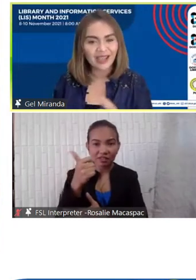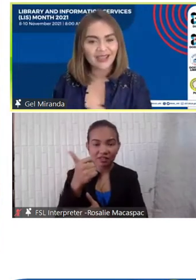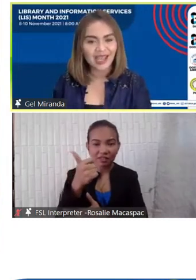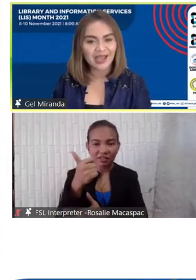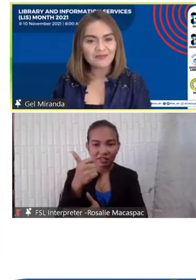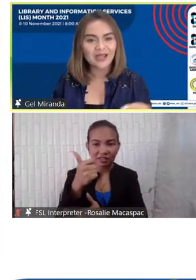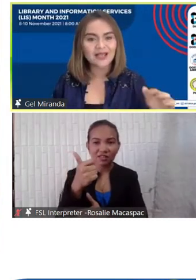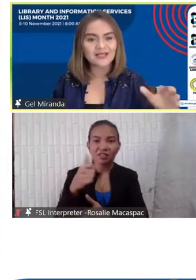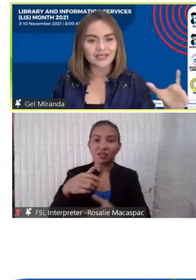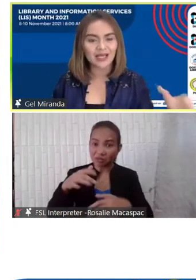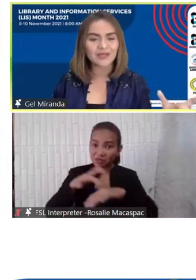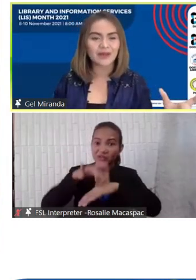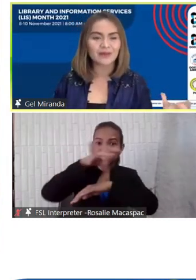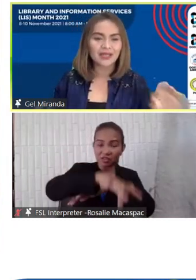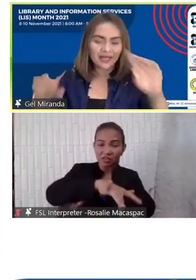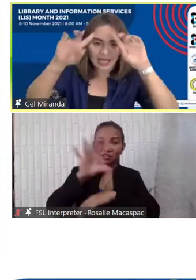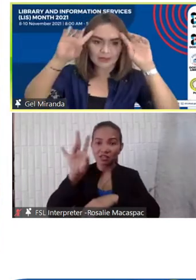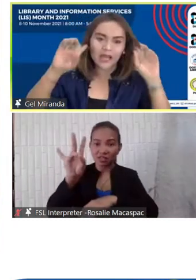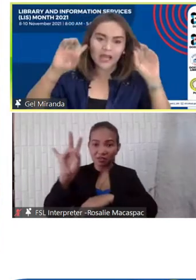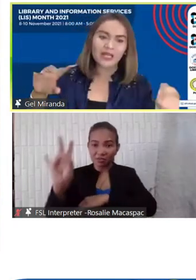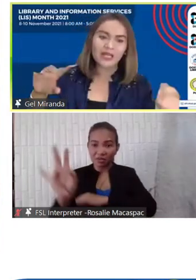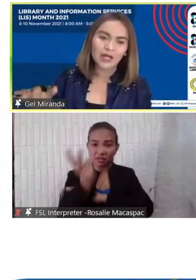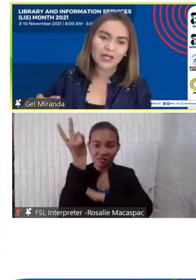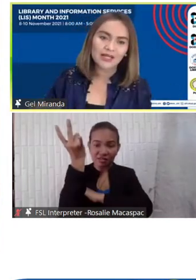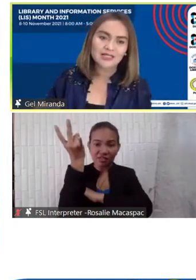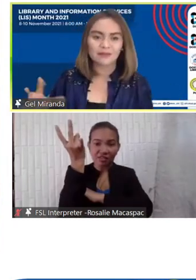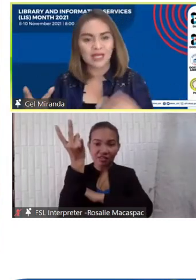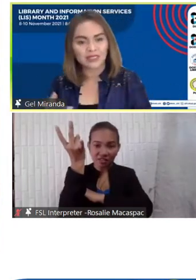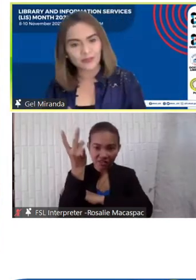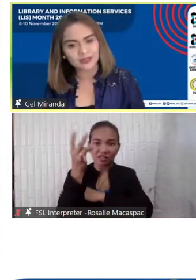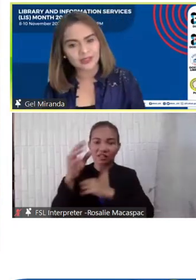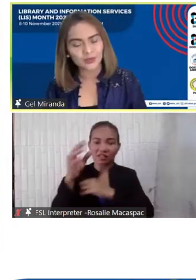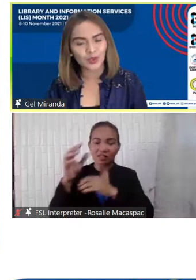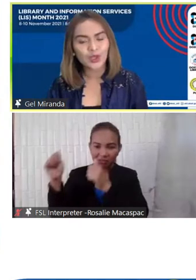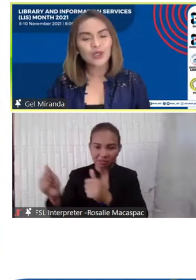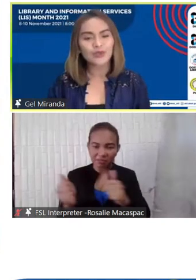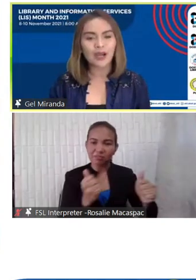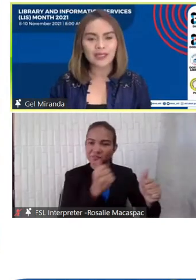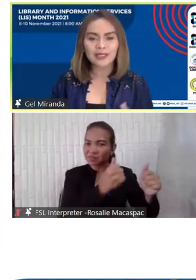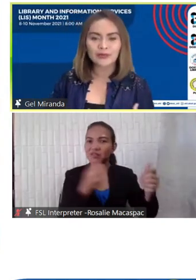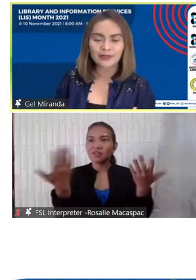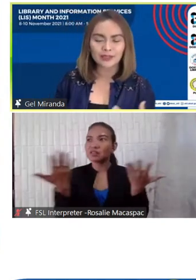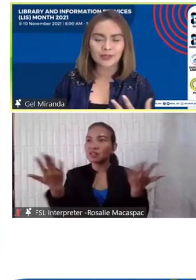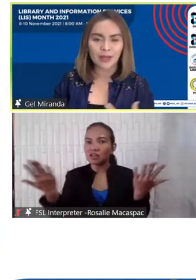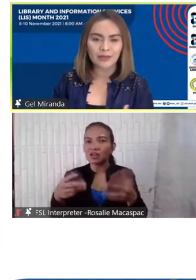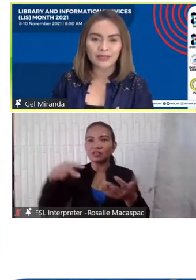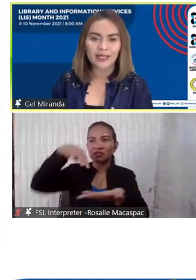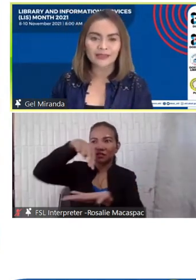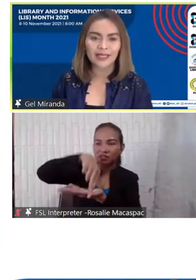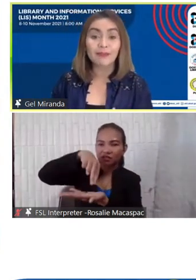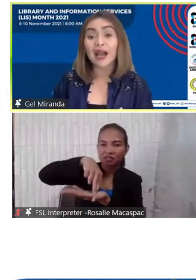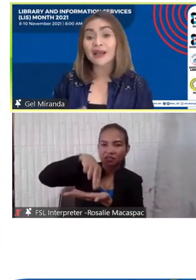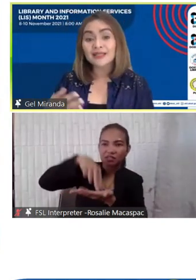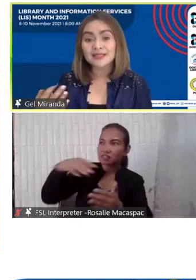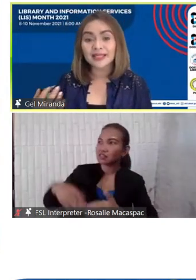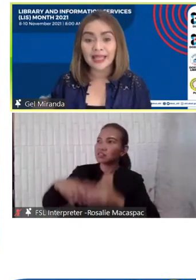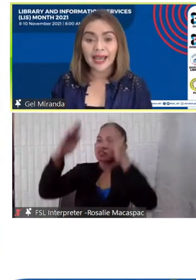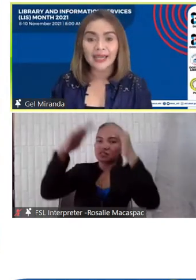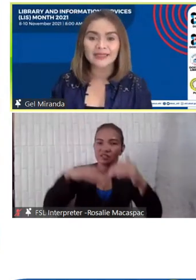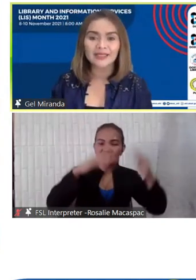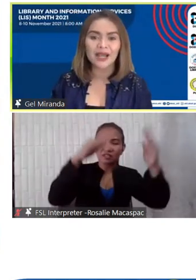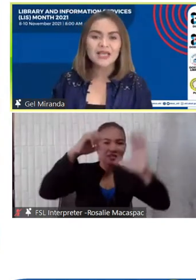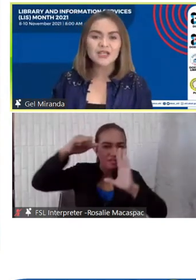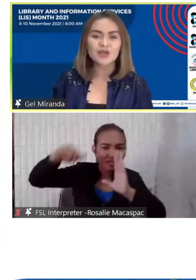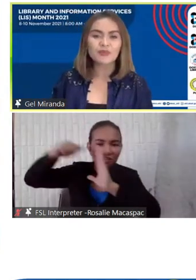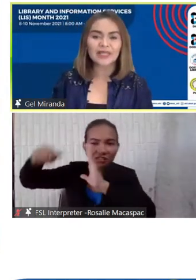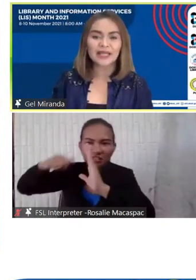7 a.m. naka-set up na kami, naghahanap na kami ng area, saan ba natin pwede tayo, yung mga ilaw natin, yung camera natin, baka against the